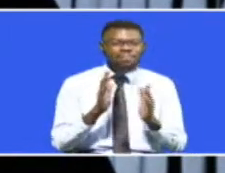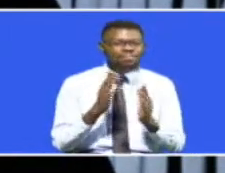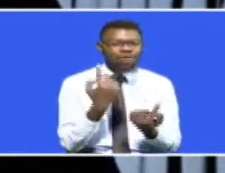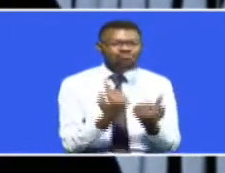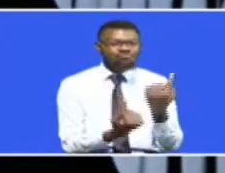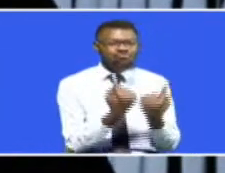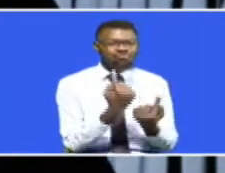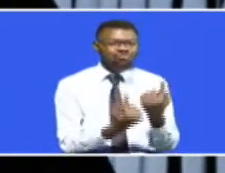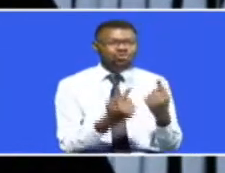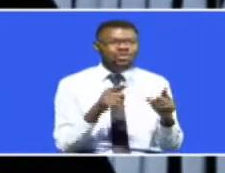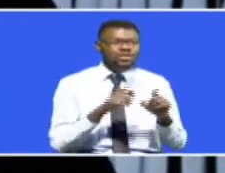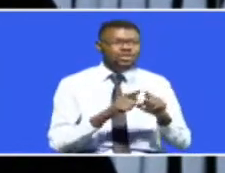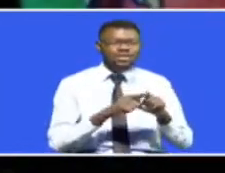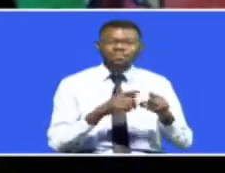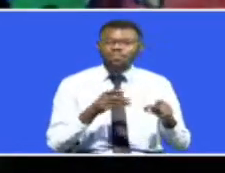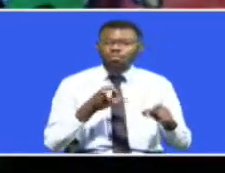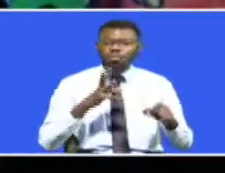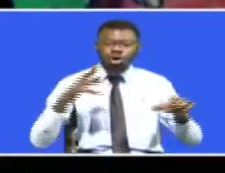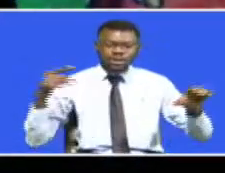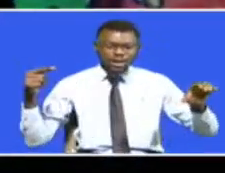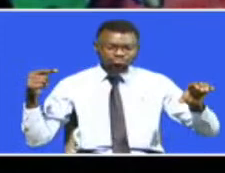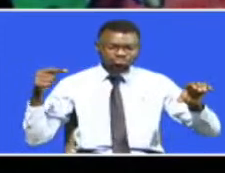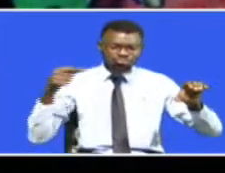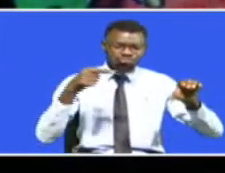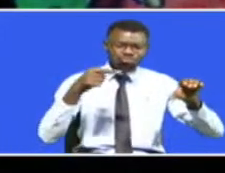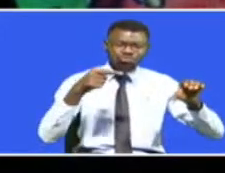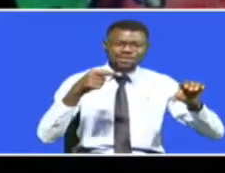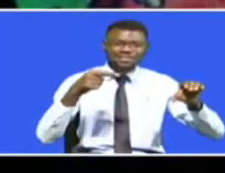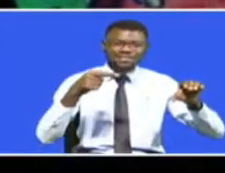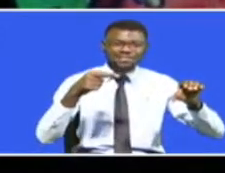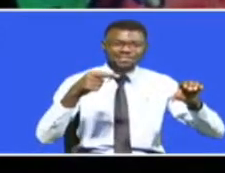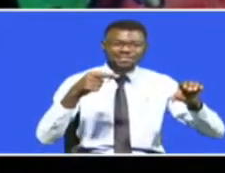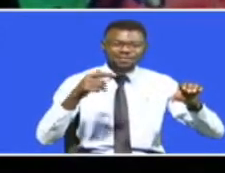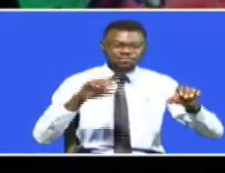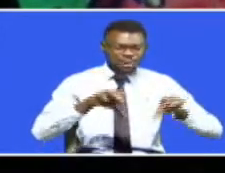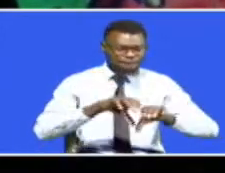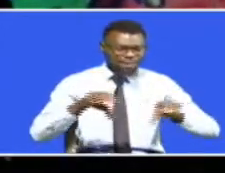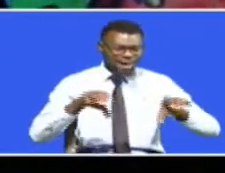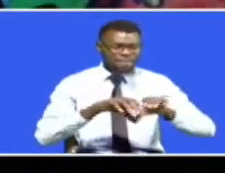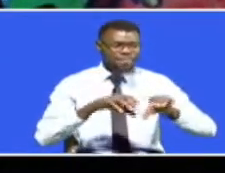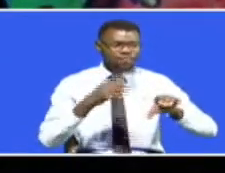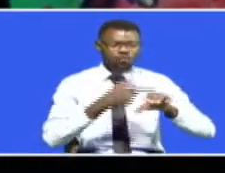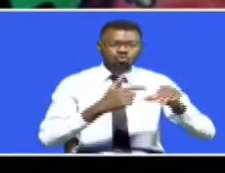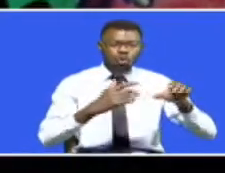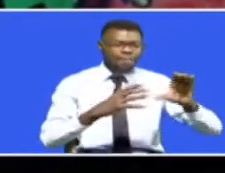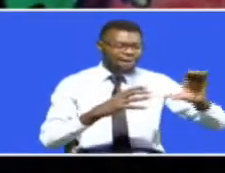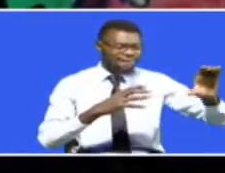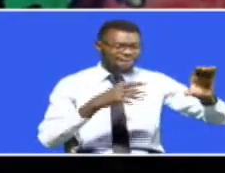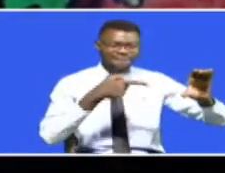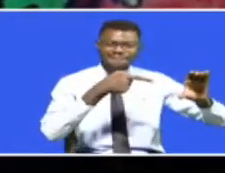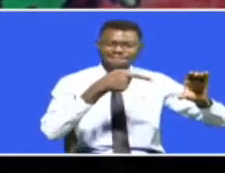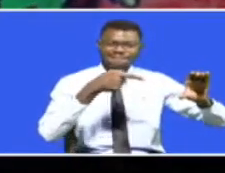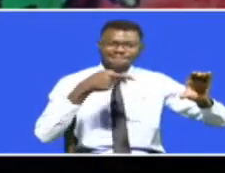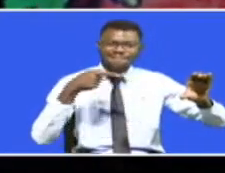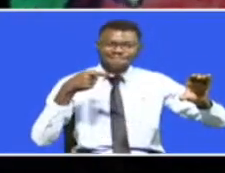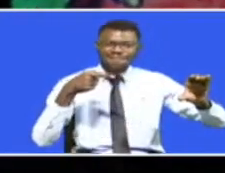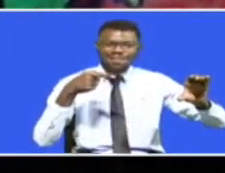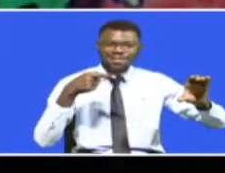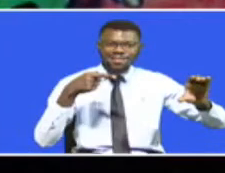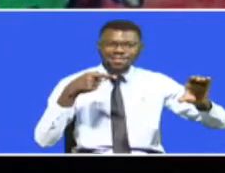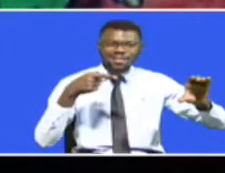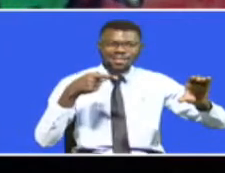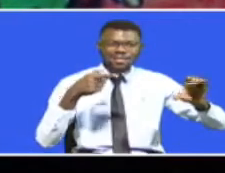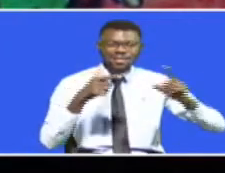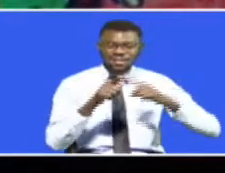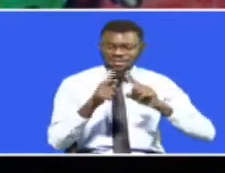drum na inakuwa kwa hiyo maji. Hizo pipes inatoka kwa drum, imeingia kwa drum